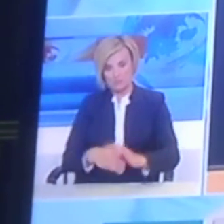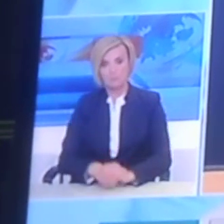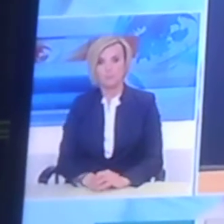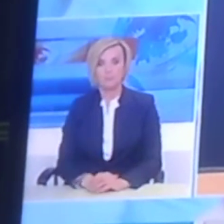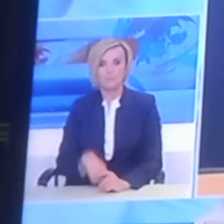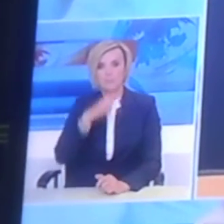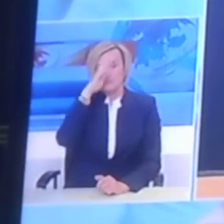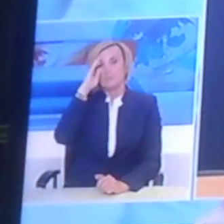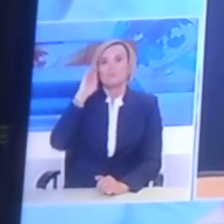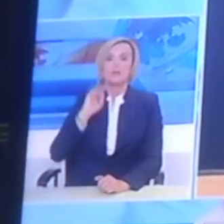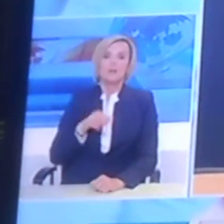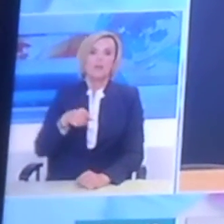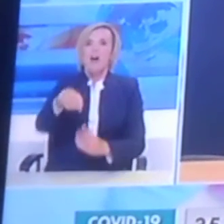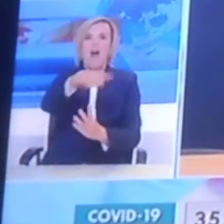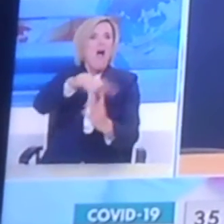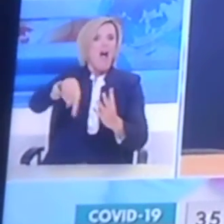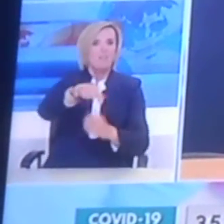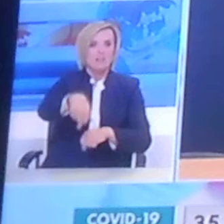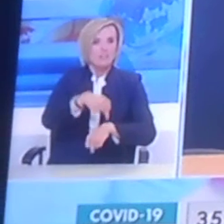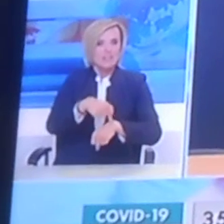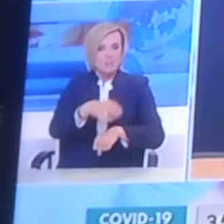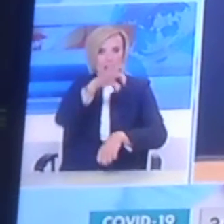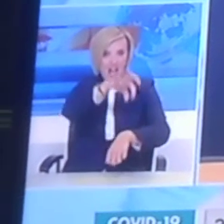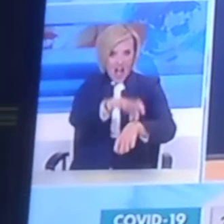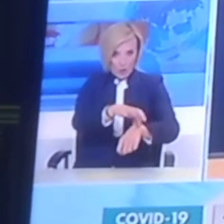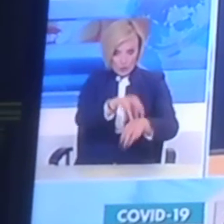Η πλειονότητα από αυτούς που νοσηλεύονται,